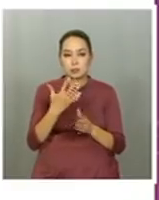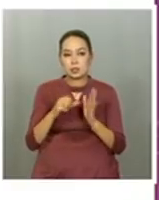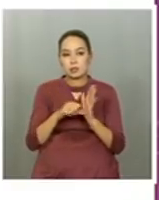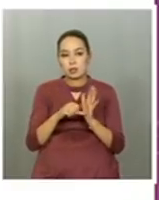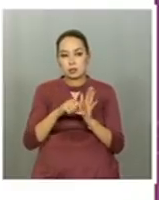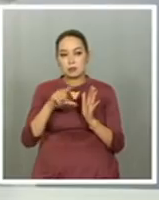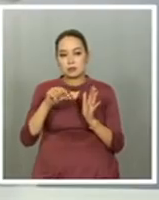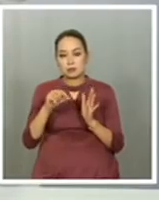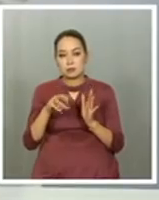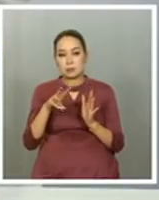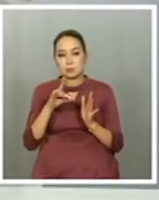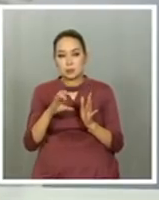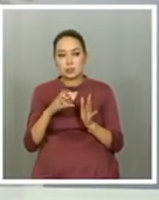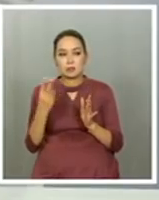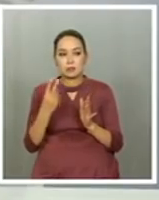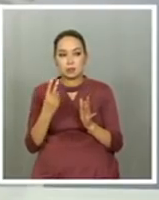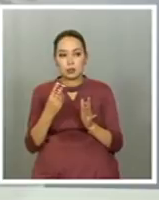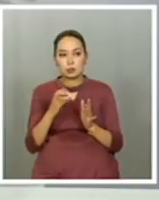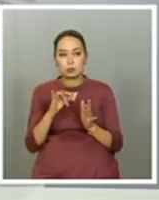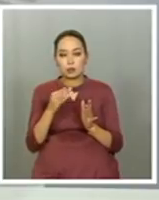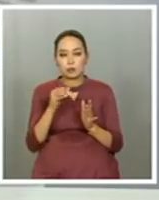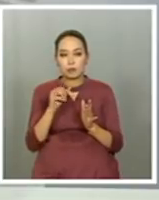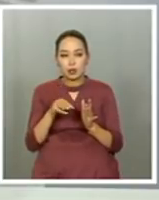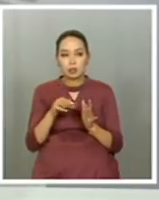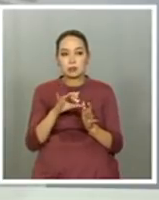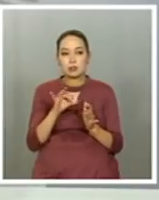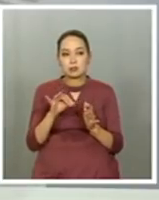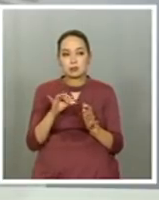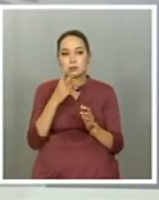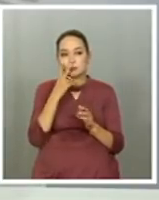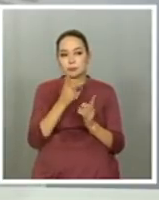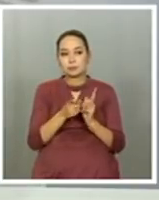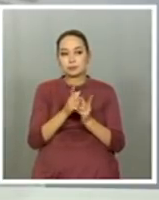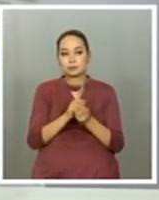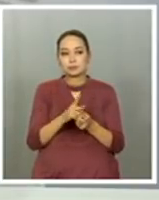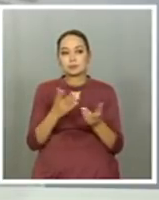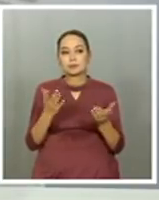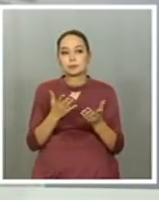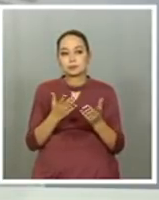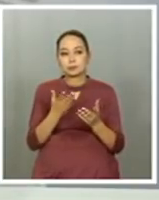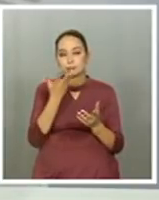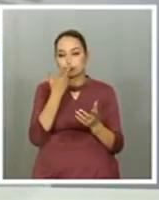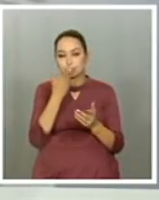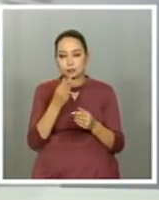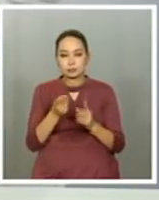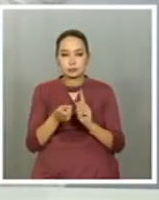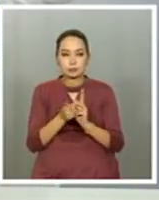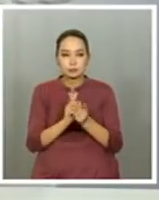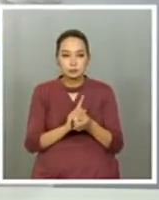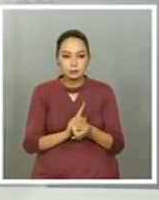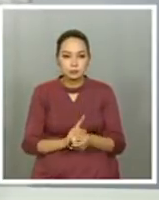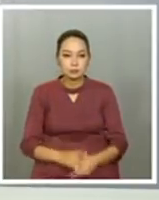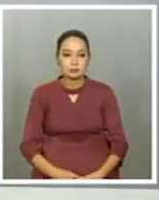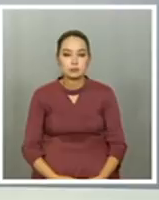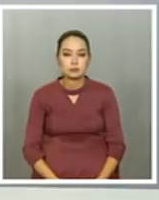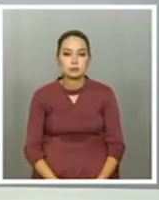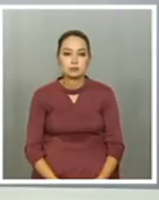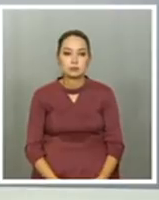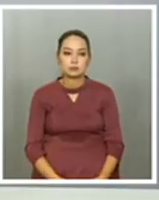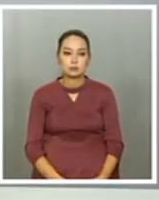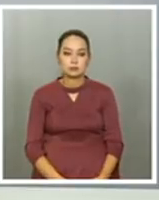отырып, ертіндінің түсінің өзгергенін көреміз. Ендіше осы тәжірибелерді жасап көрейік.